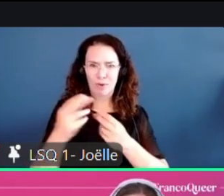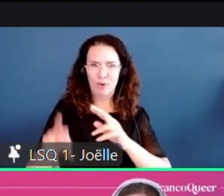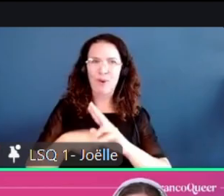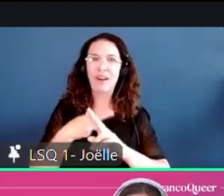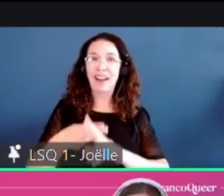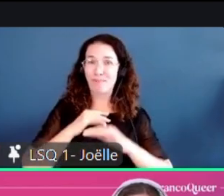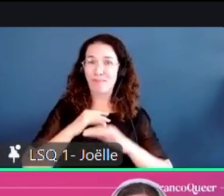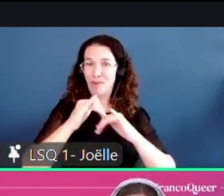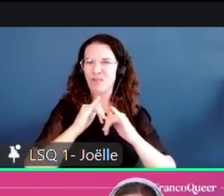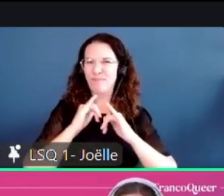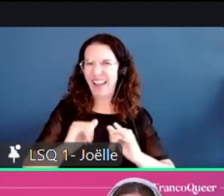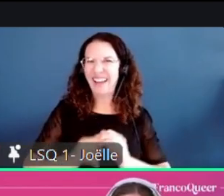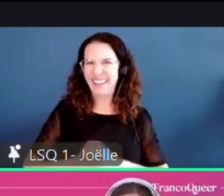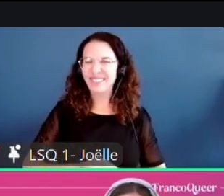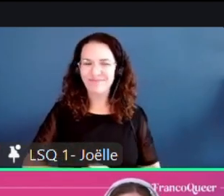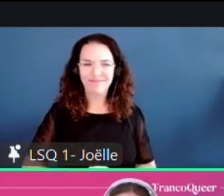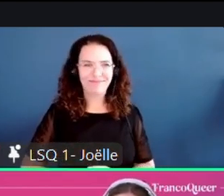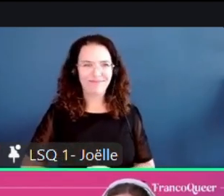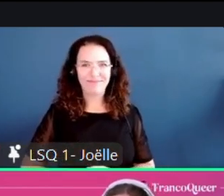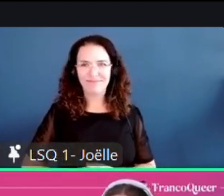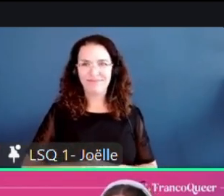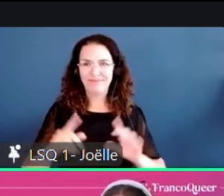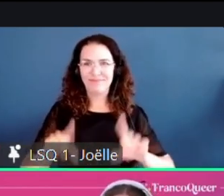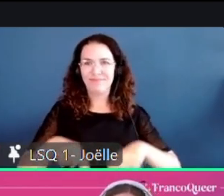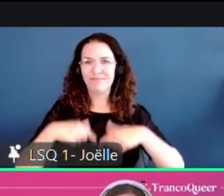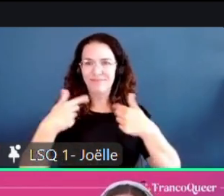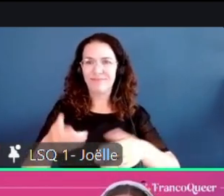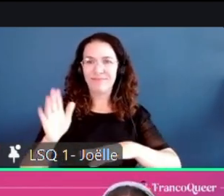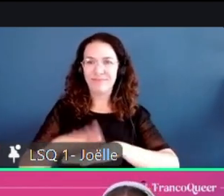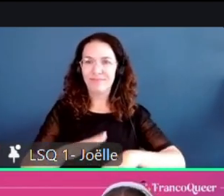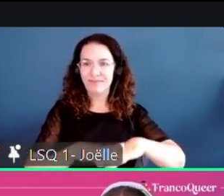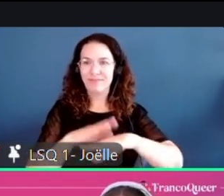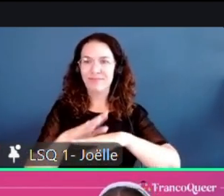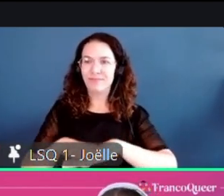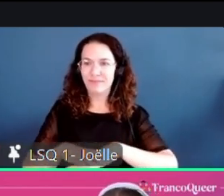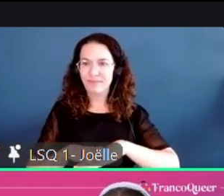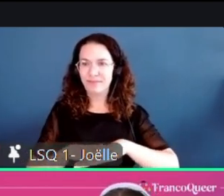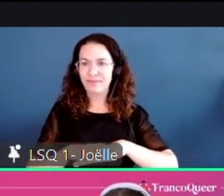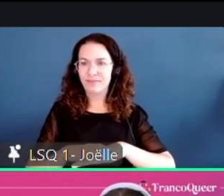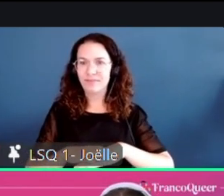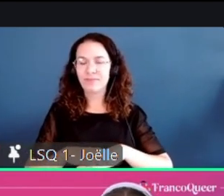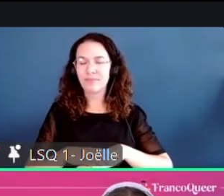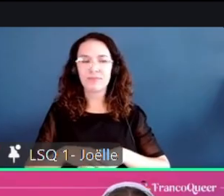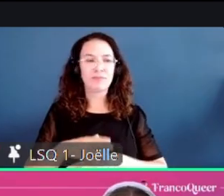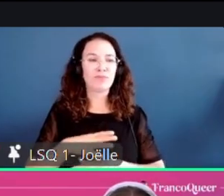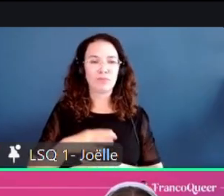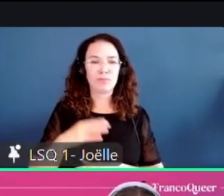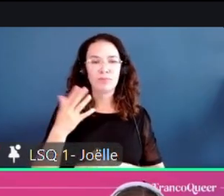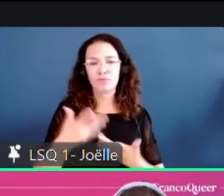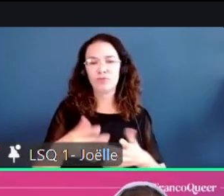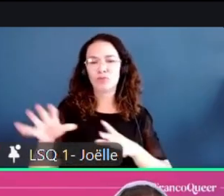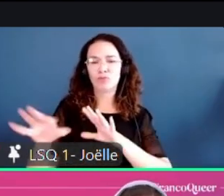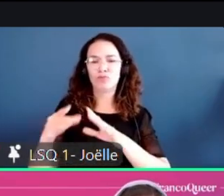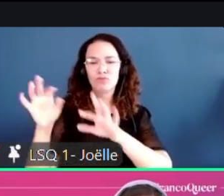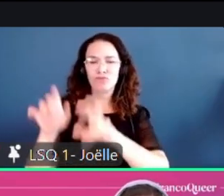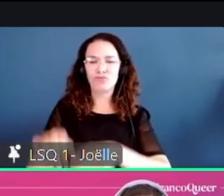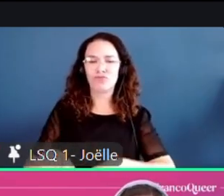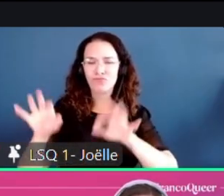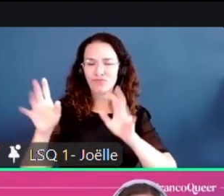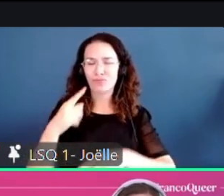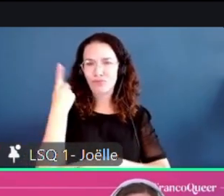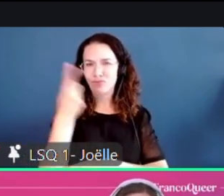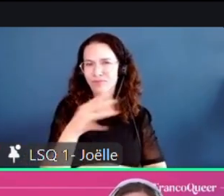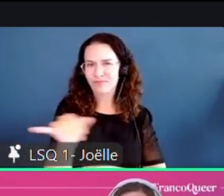que nous, on va soulever. Donc, je vais passer aux recommandations, mais comme je vous dis, vous avez déjà vraiment identifié plusieurs des thèmes qui vont